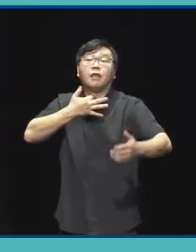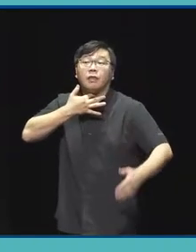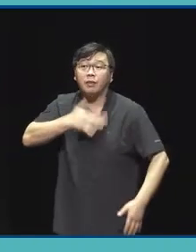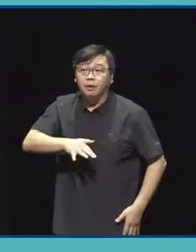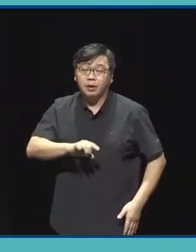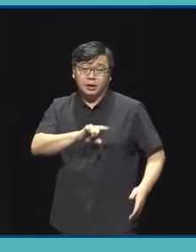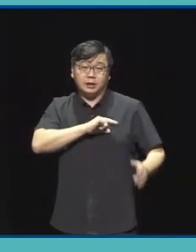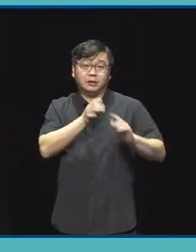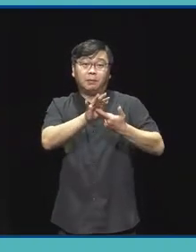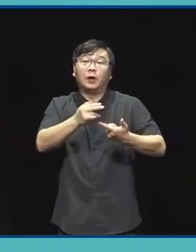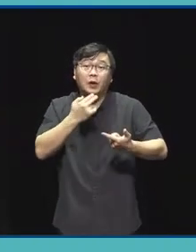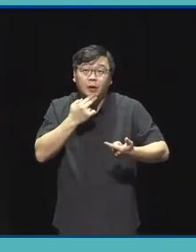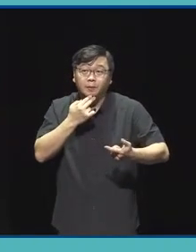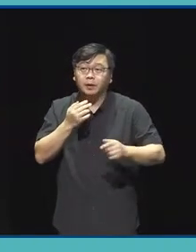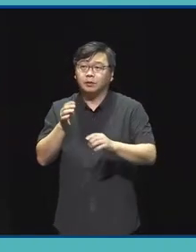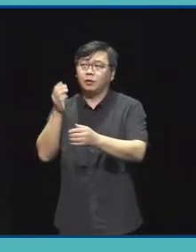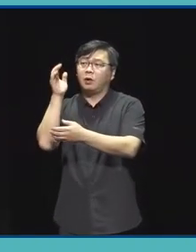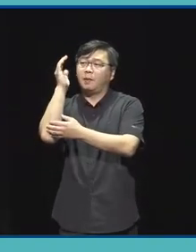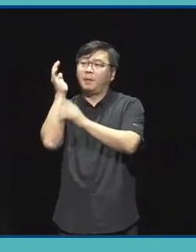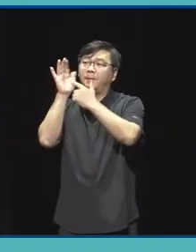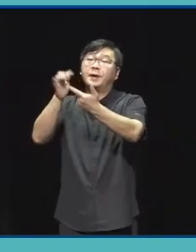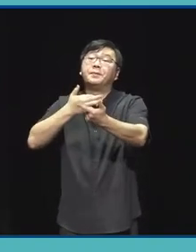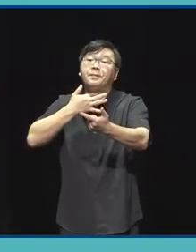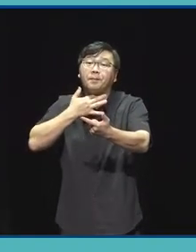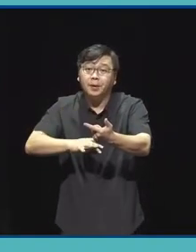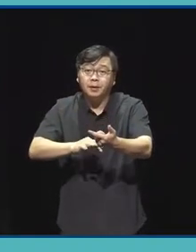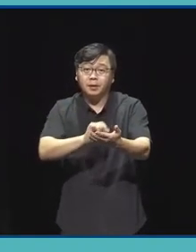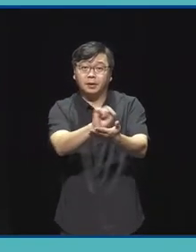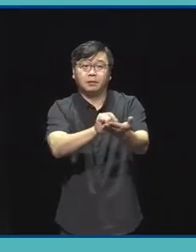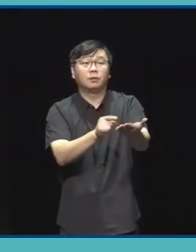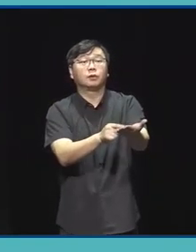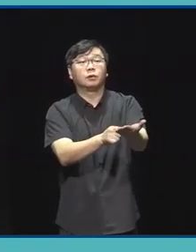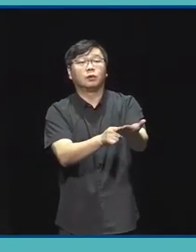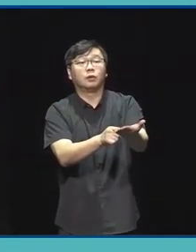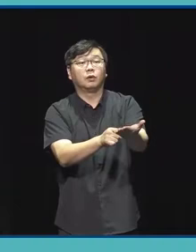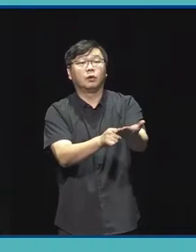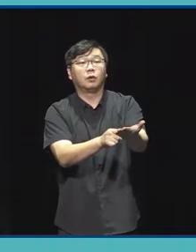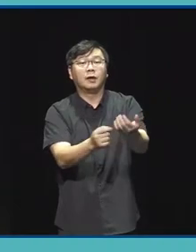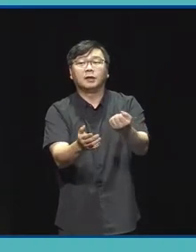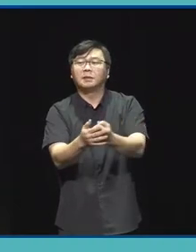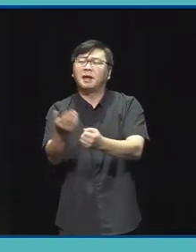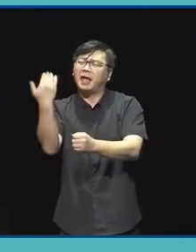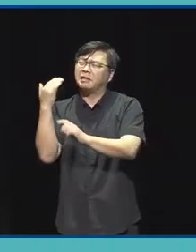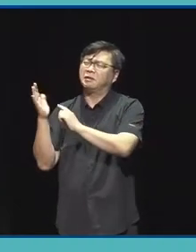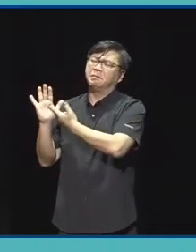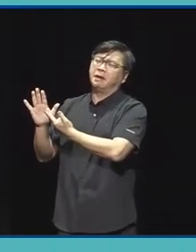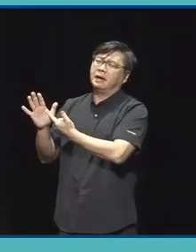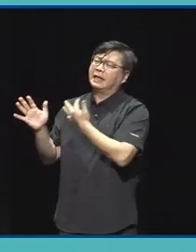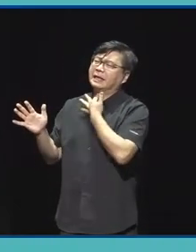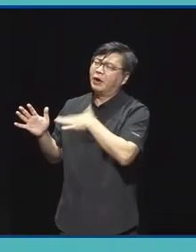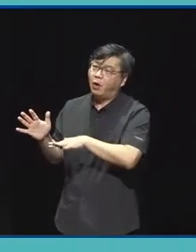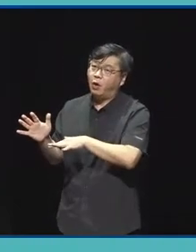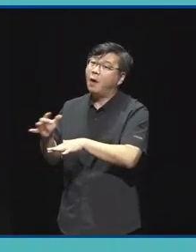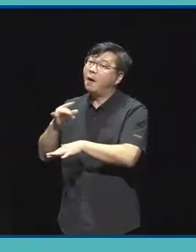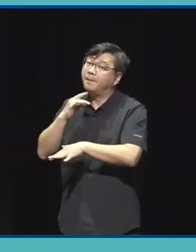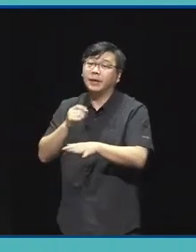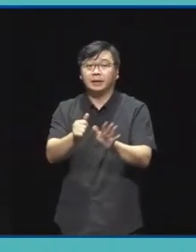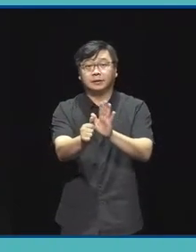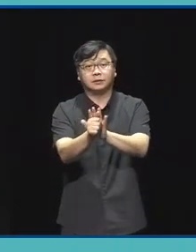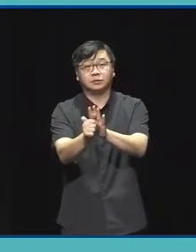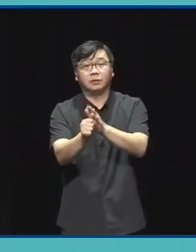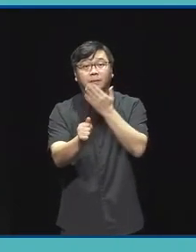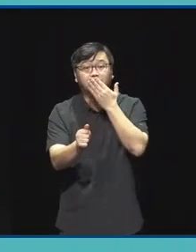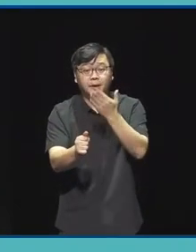신청을 받아서 이제 진행이 되기 때문에 그 발표가 전혀 그 어디에도 발표가 되지 않은 작품을 요구하고 있습니다.